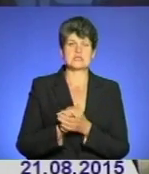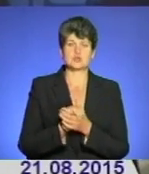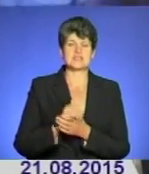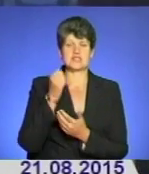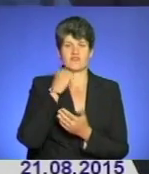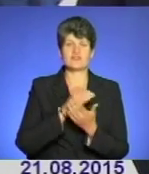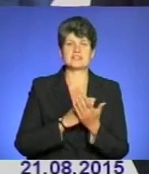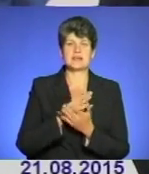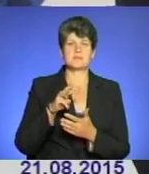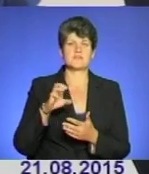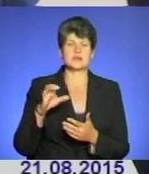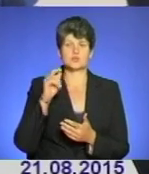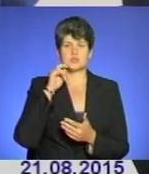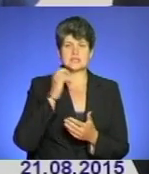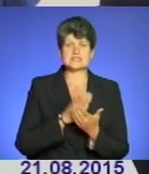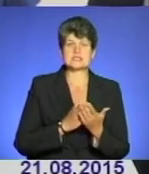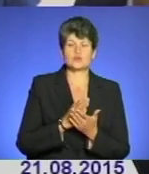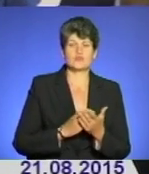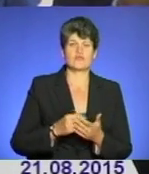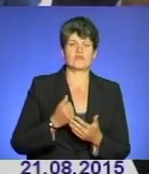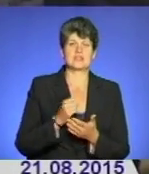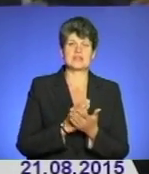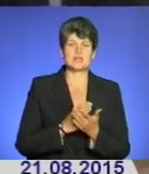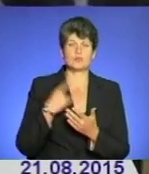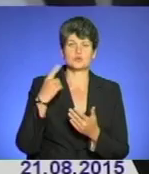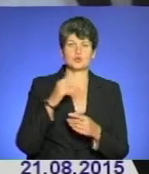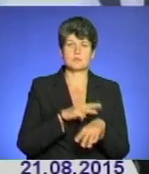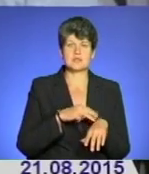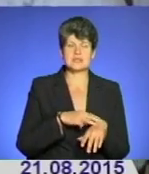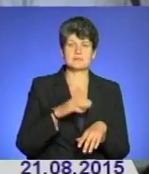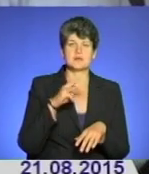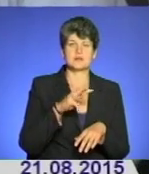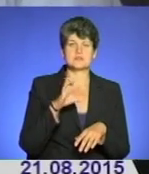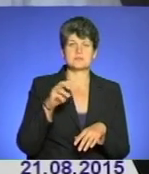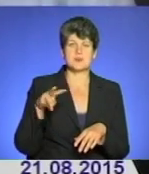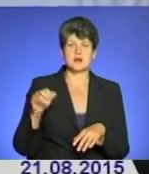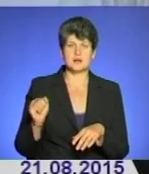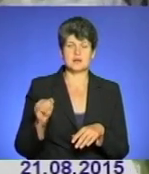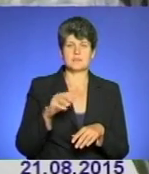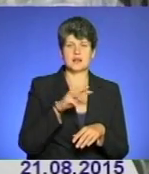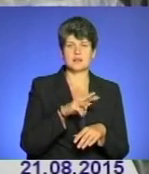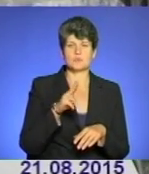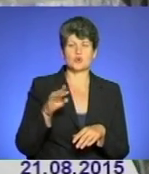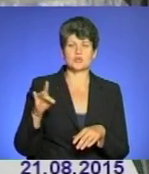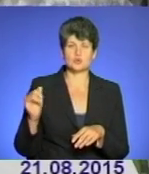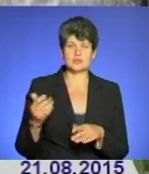ветеранів МВС України за заслуги ветеранам обласної міліції Михайлу Смалю та Михайлу Прогнію,